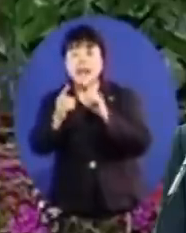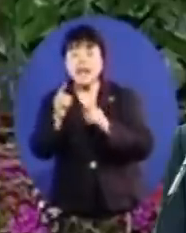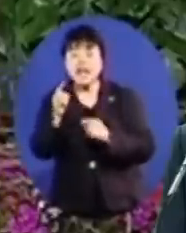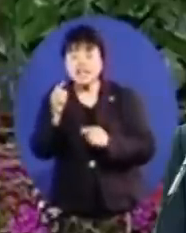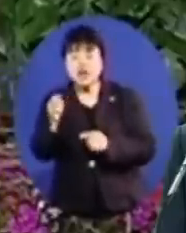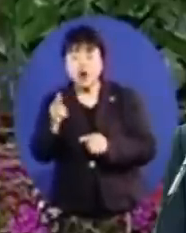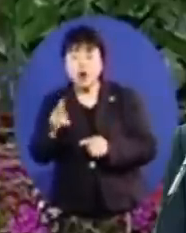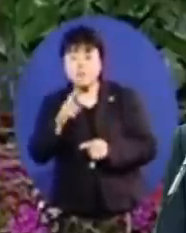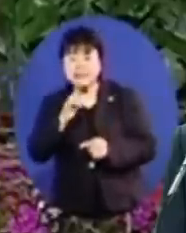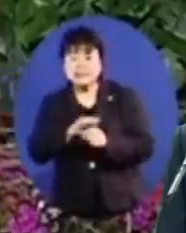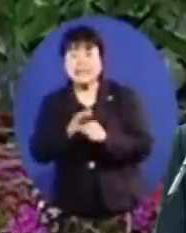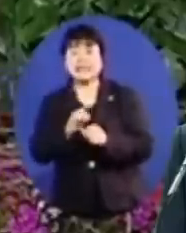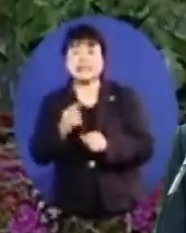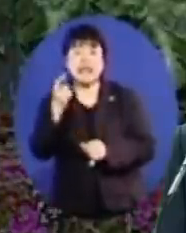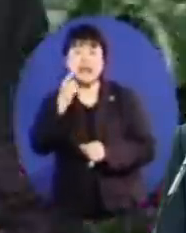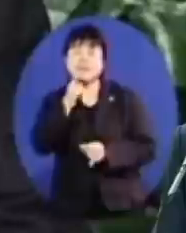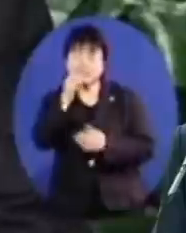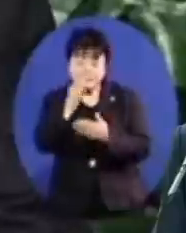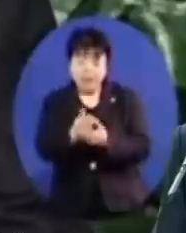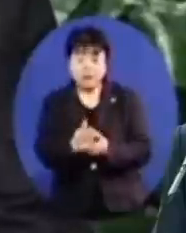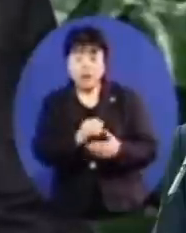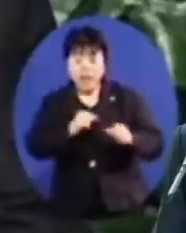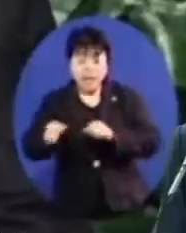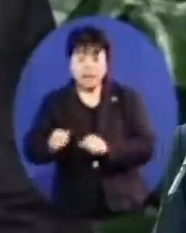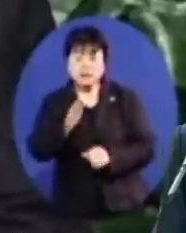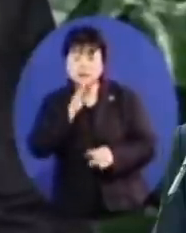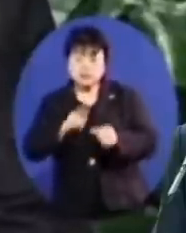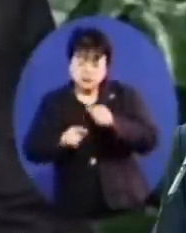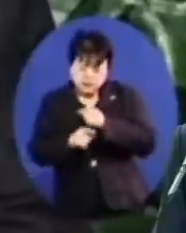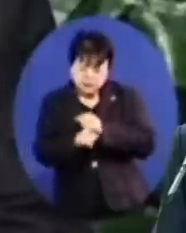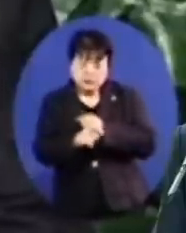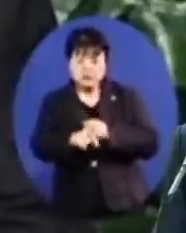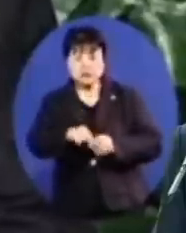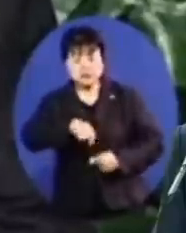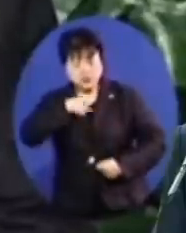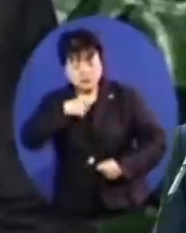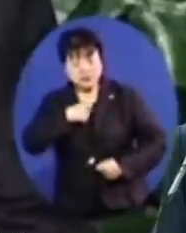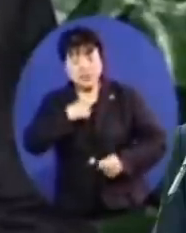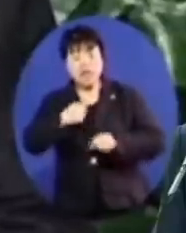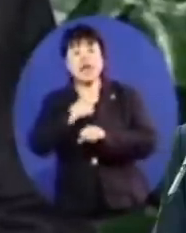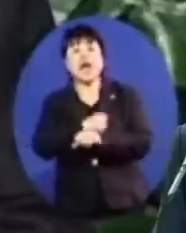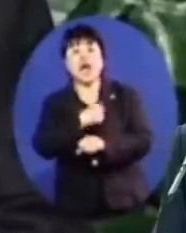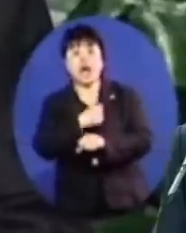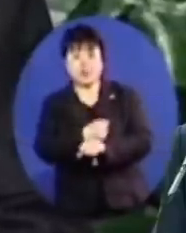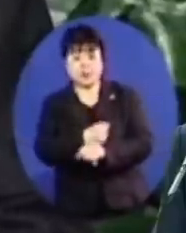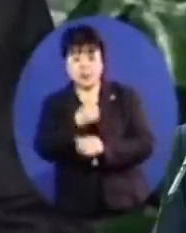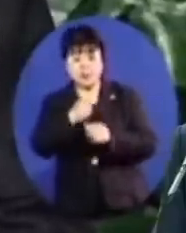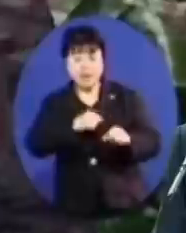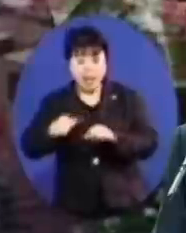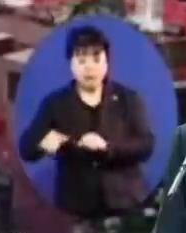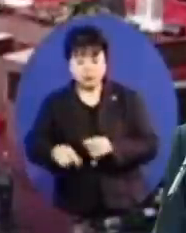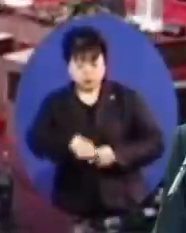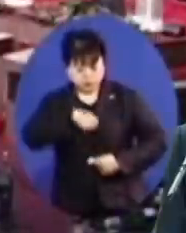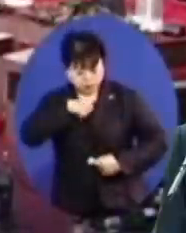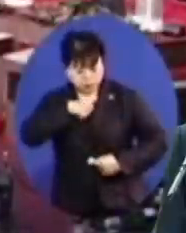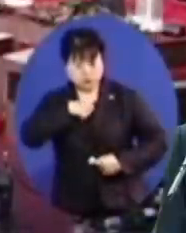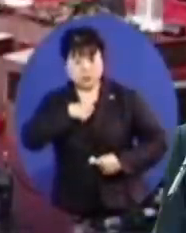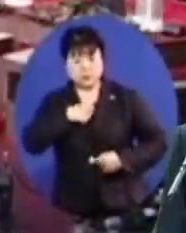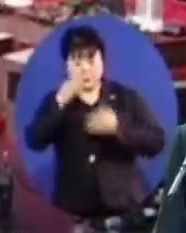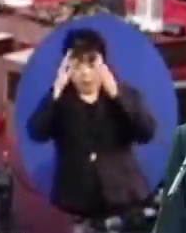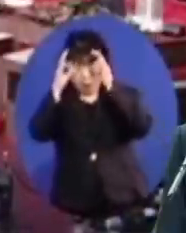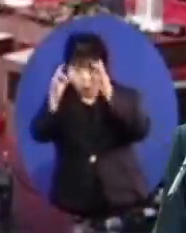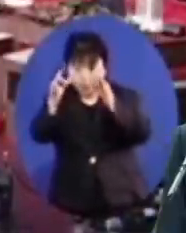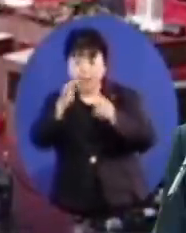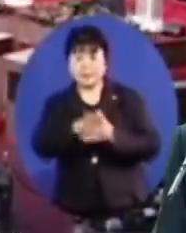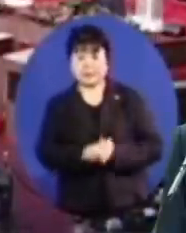사랑한다 돌본다고 하지 말고 행함과 진실함으로 해야 됩니다. 하나님은 우리의 행위와 진실함을 바라보시는